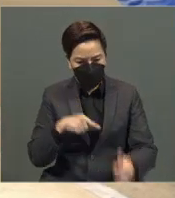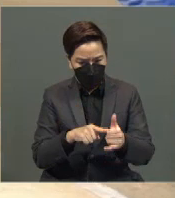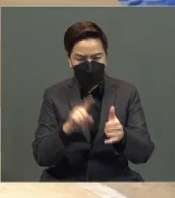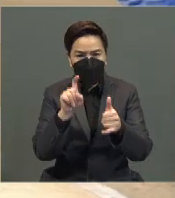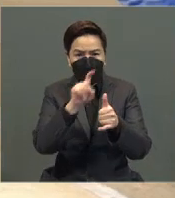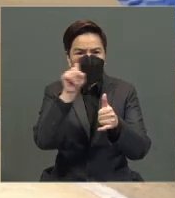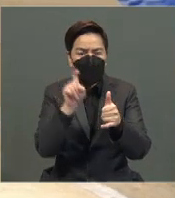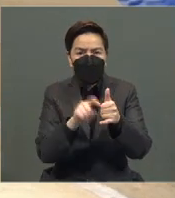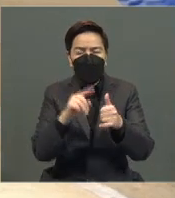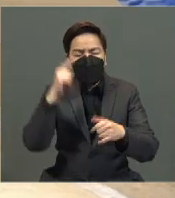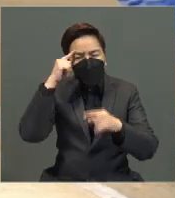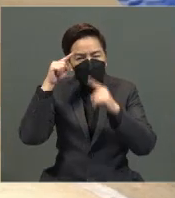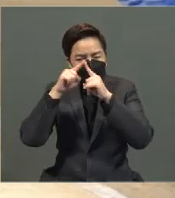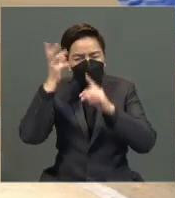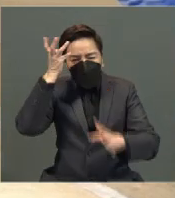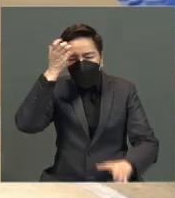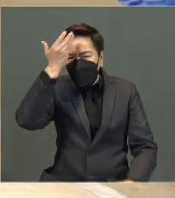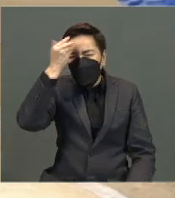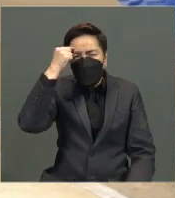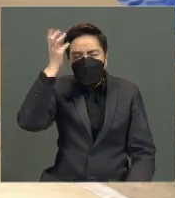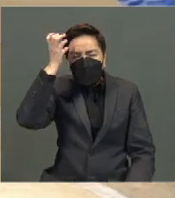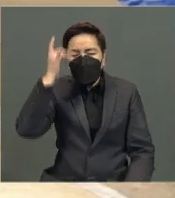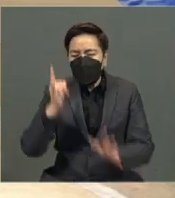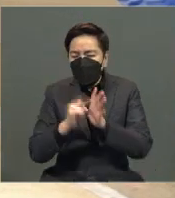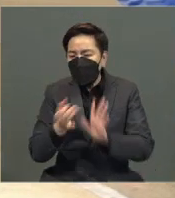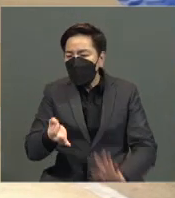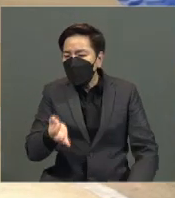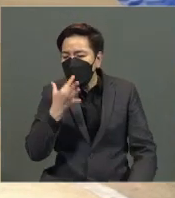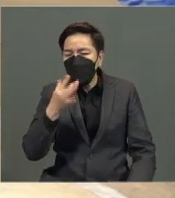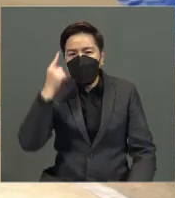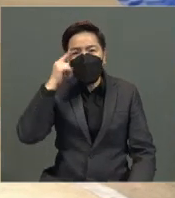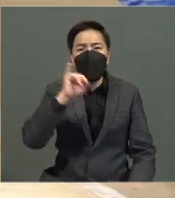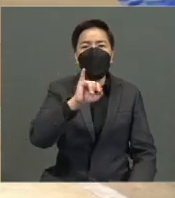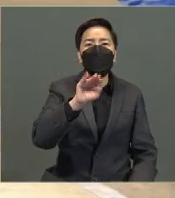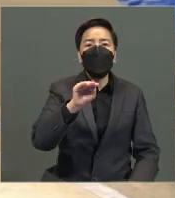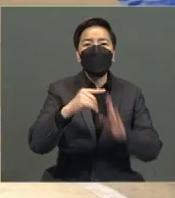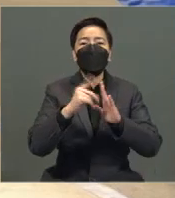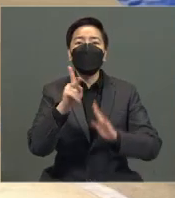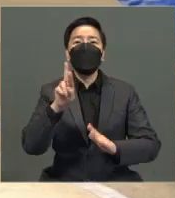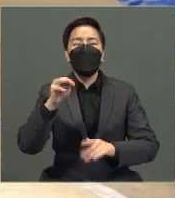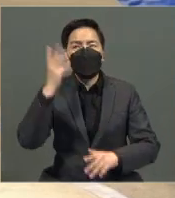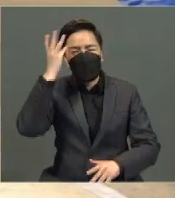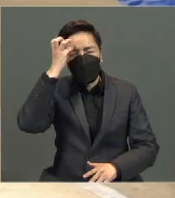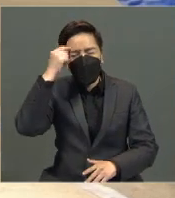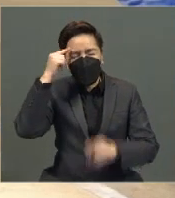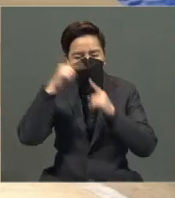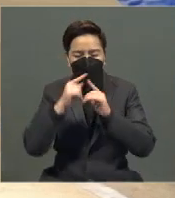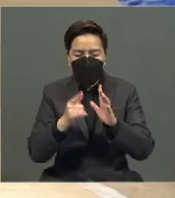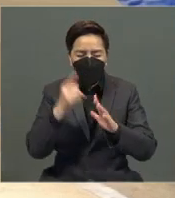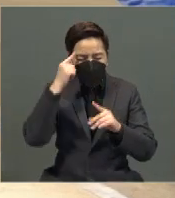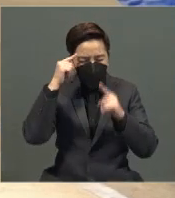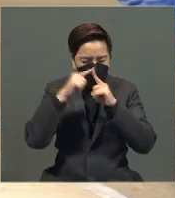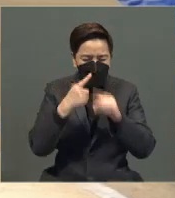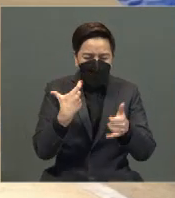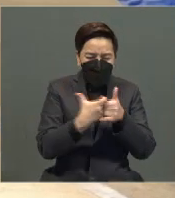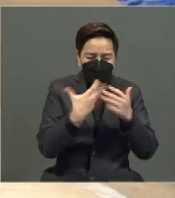ำถามอย่างเงี้ยค่ะอย่างเช่นปวดหัวเป็นไมเกรนหรือว่าทานยาเข้าไปอยากจะถามแทนประชาชนว่าอย่างกรณีไปรับวัคซีนมาแล้วปวดหัวเป็